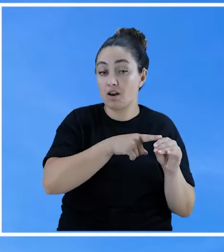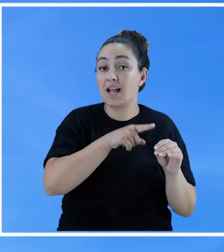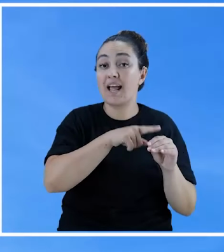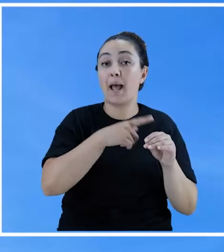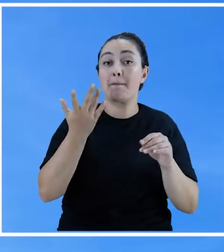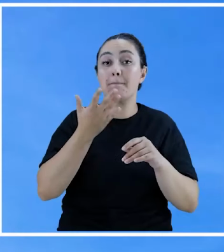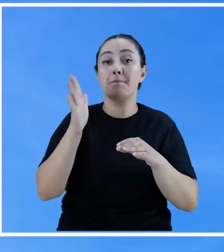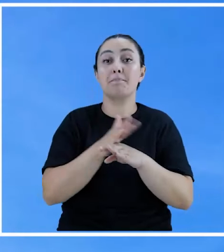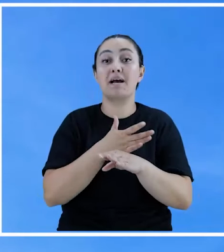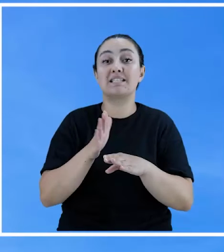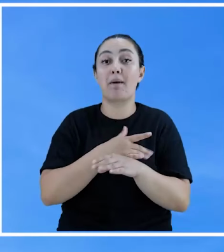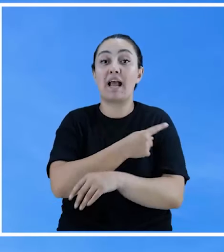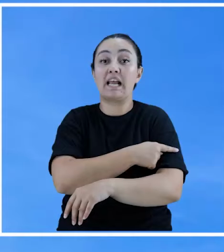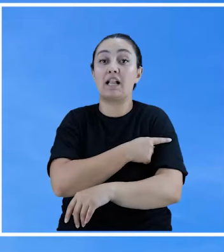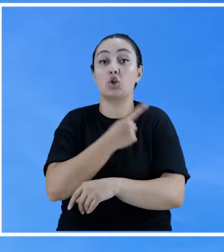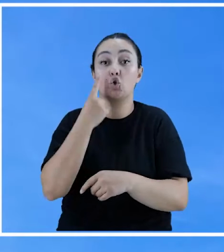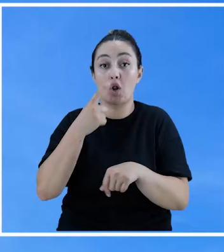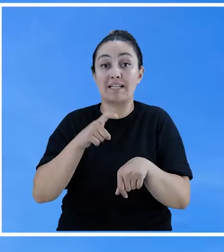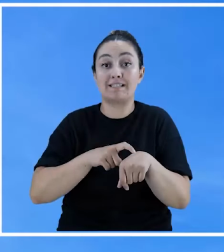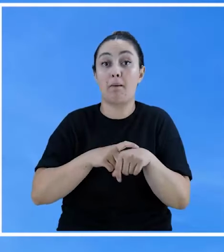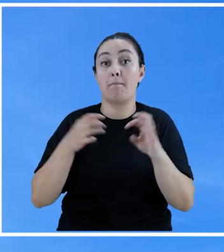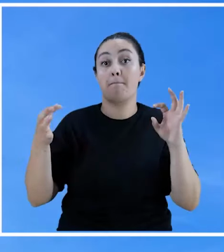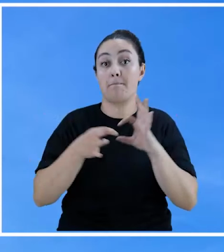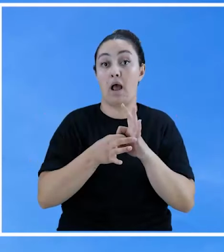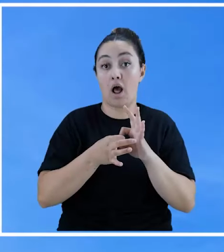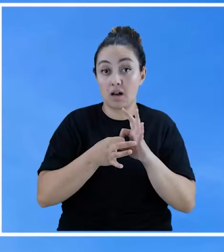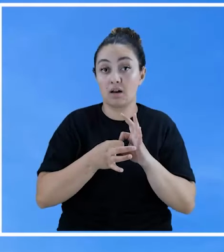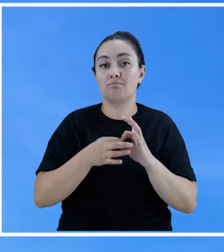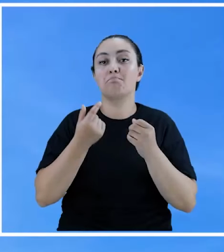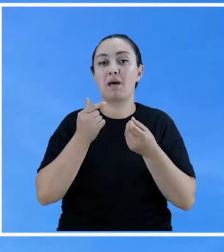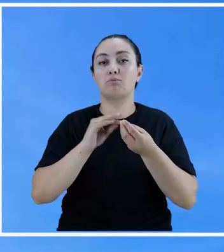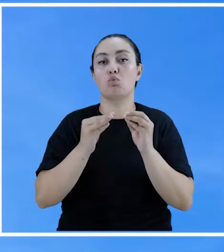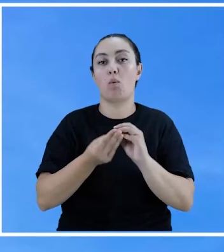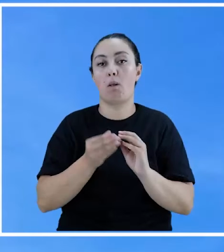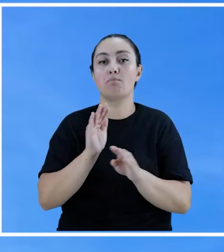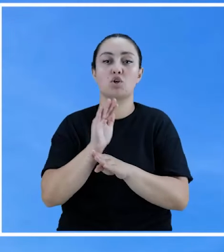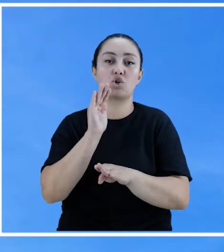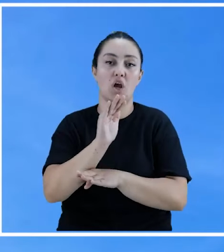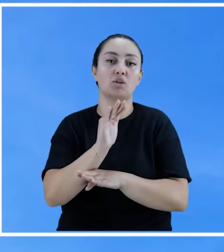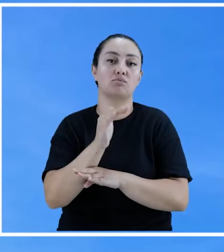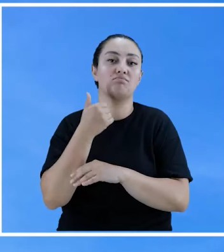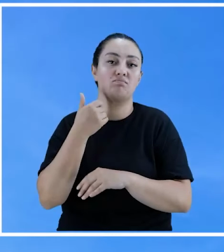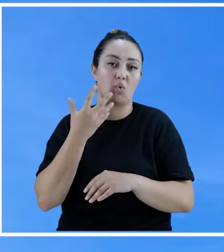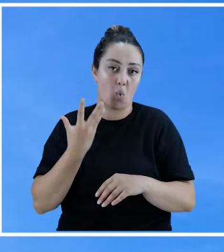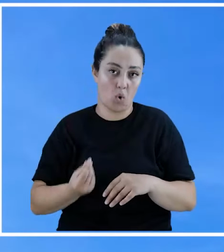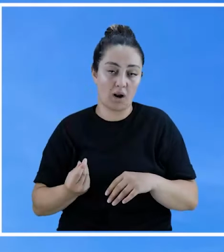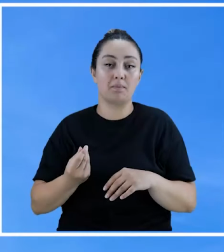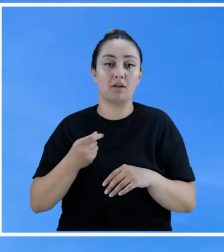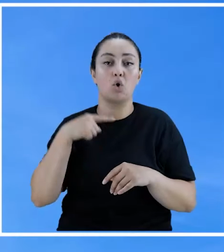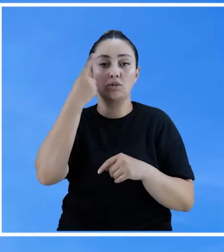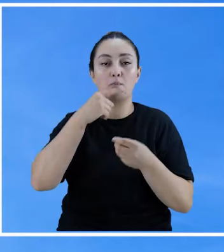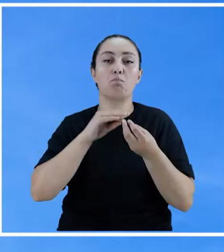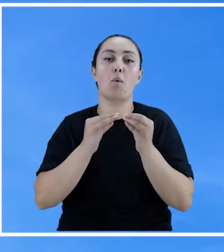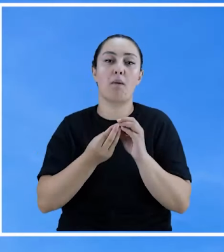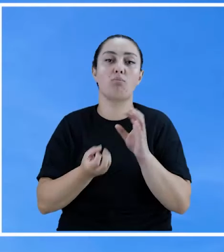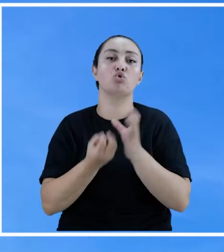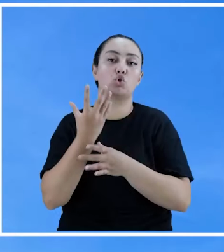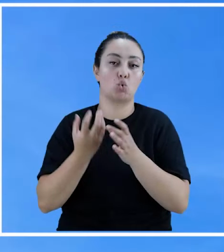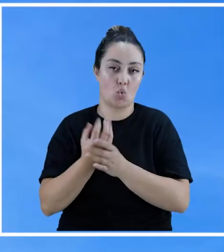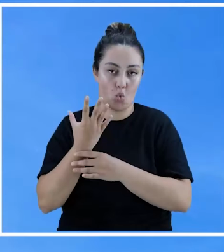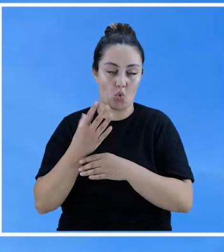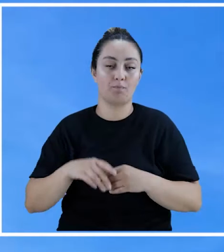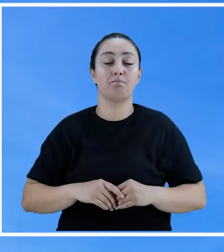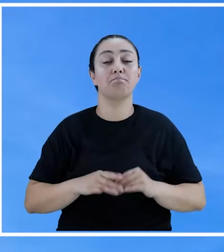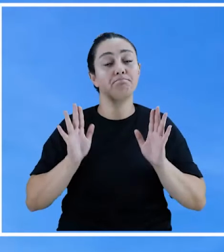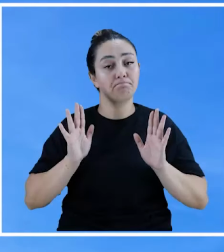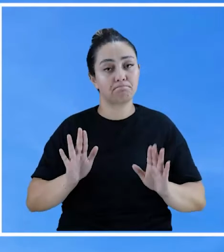hem de malzeme kalitesinde zamana bağlı olarak bazı sıkıntılar yaşanabileceği için bir takım problemler